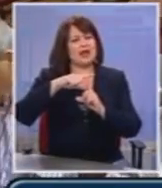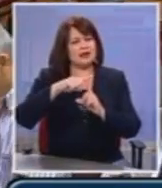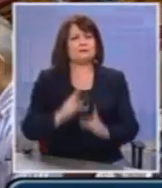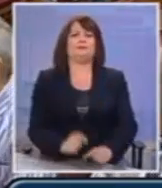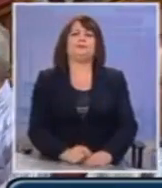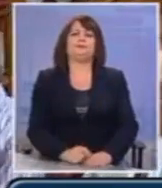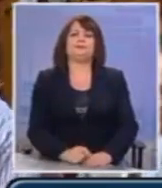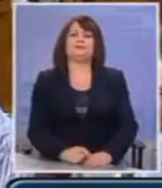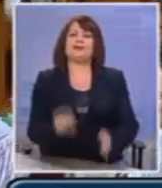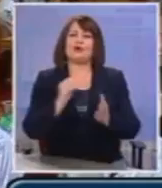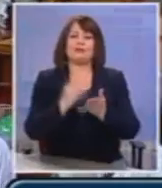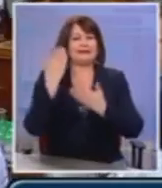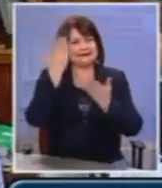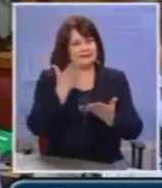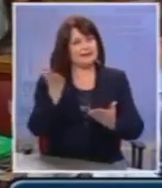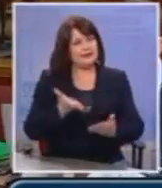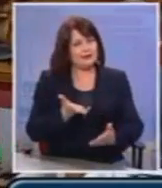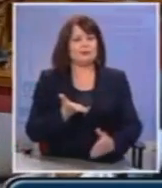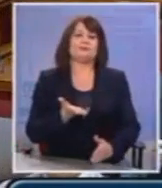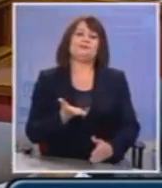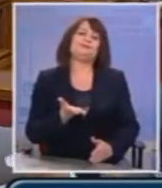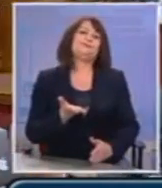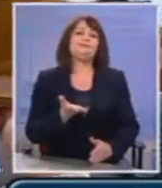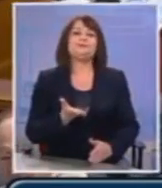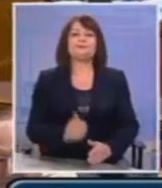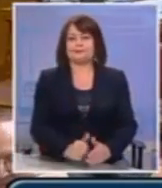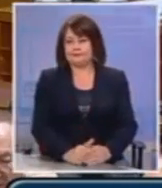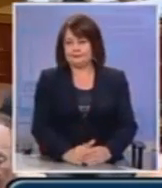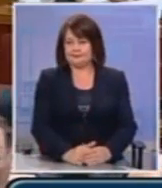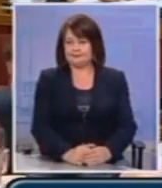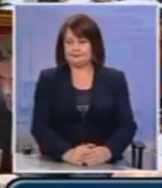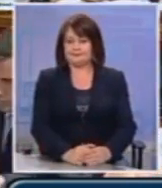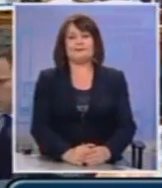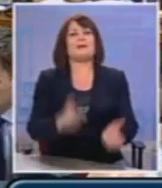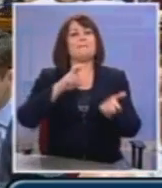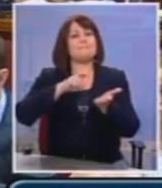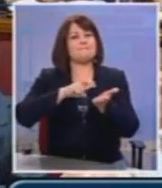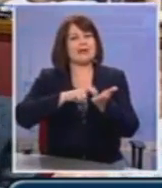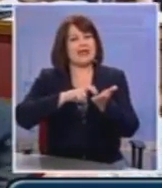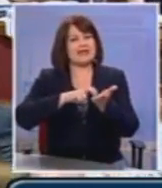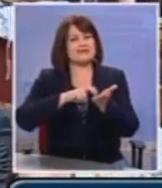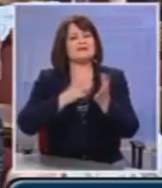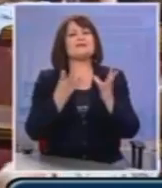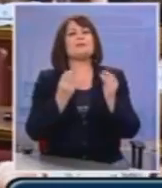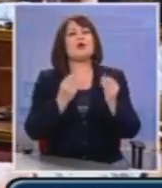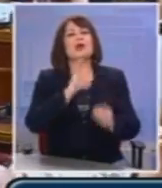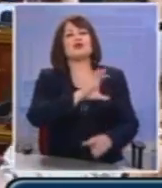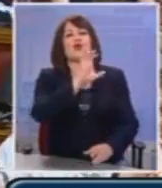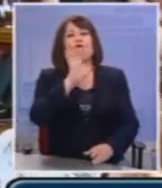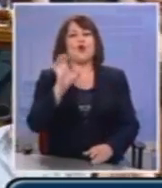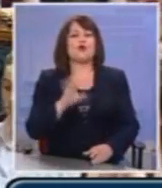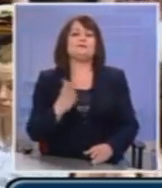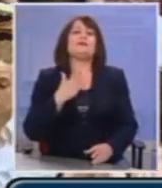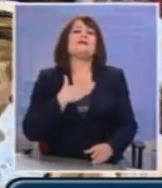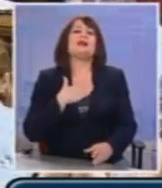έχουν έχουμε την τιμή να παρίστανται ε πρέσβης από πολλές χώρες τους οποίους